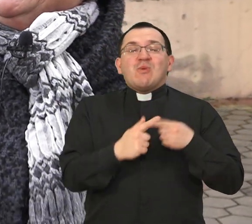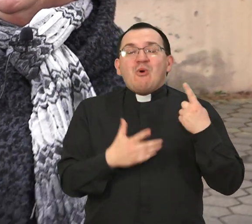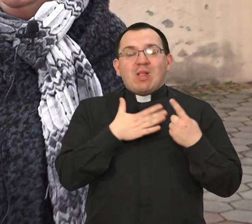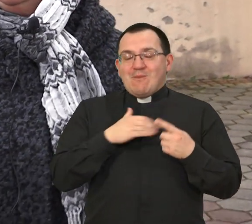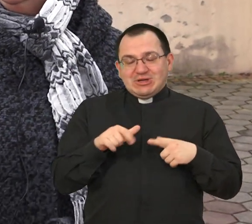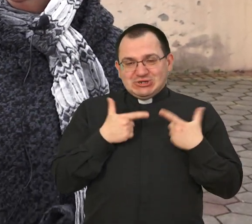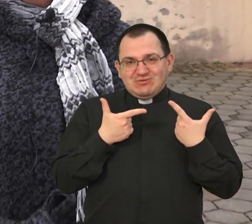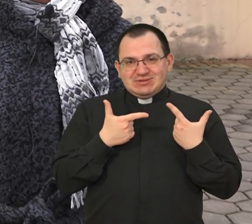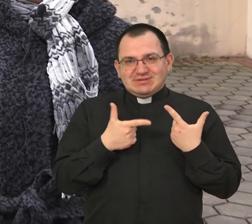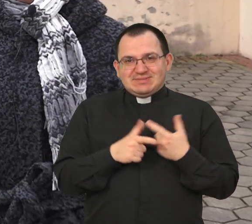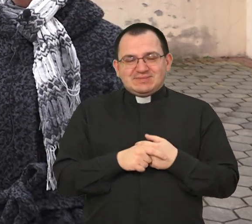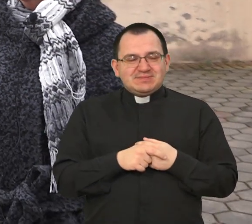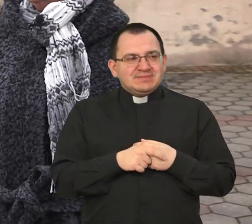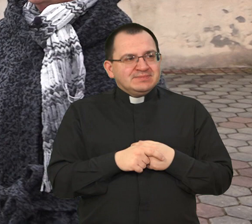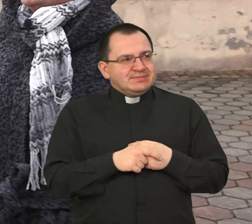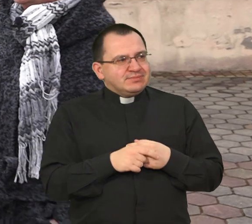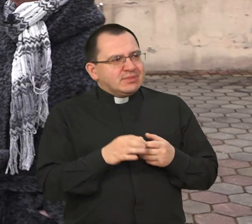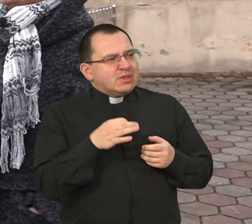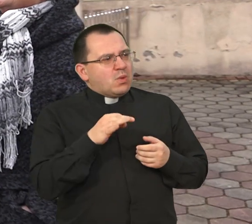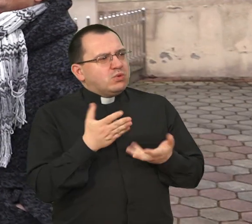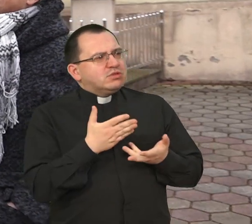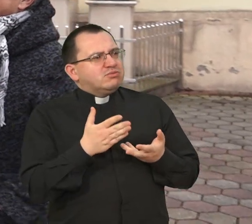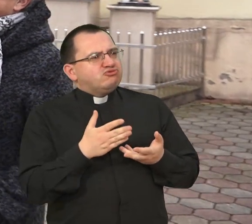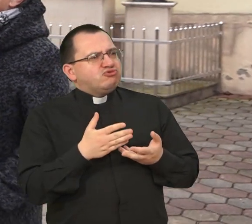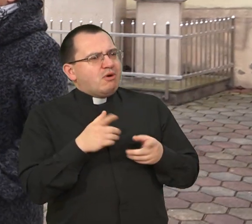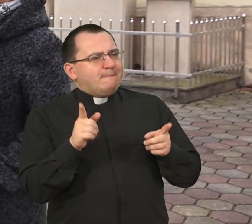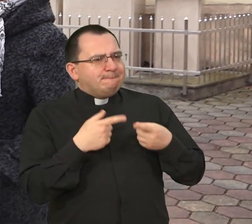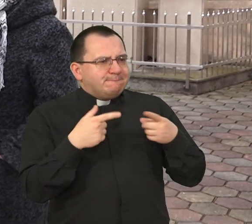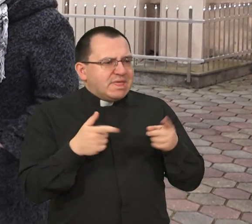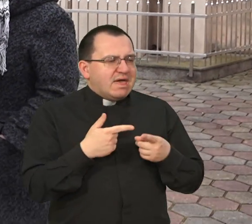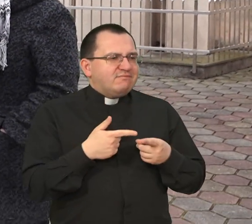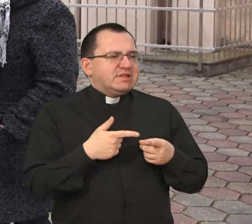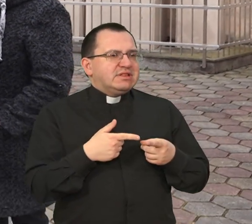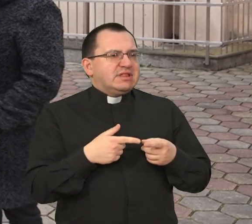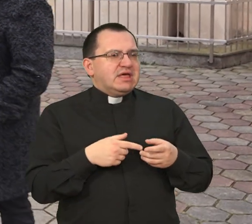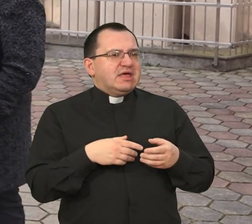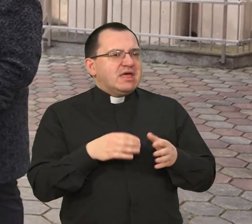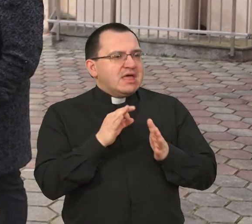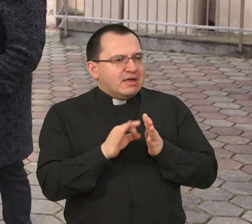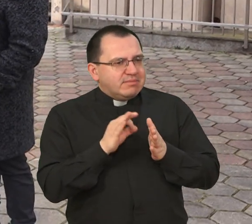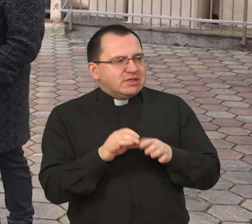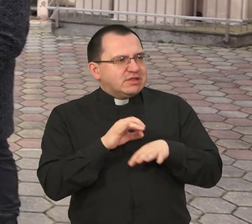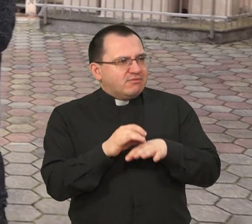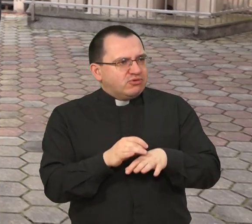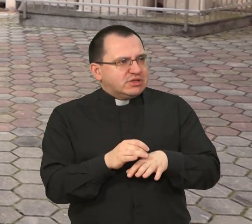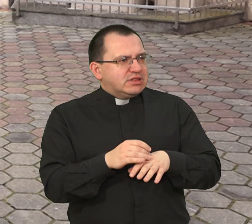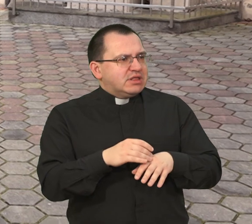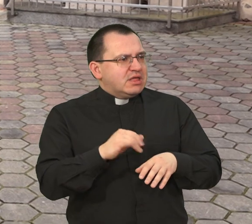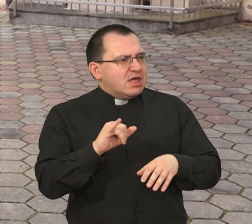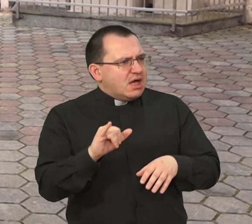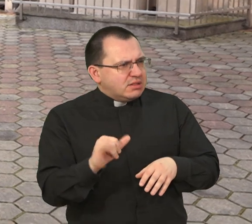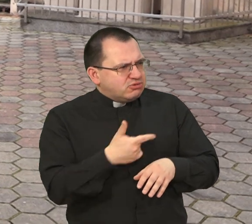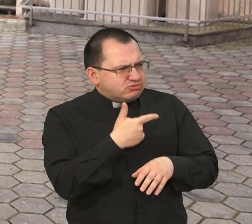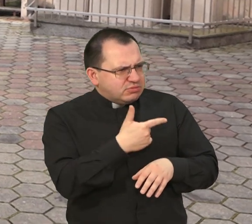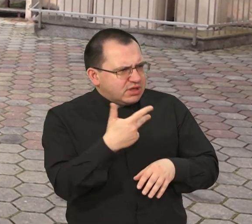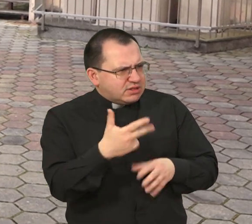života. Osim što nastupate, odnosno pjevate, animirate mis na slavlja, vi nastupate u još koliko?